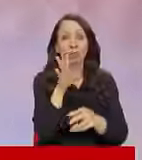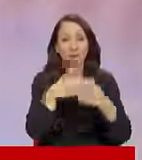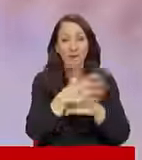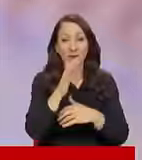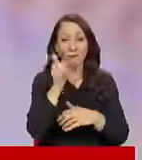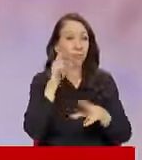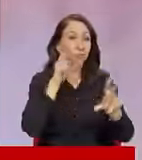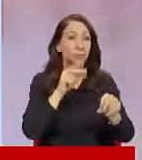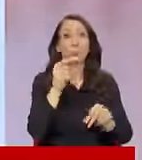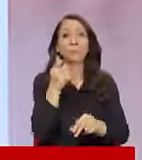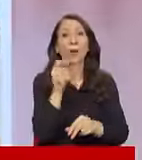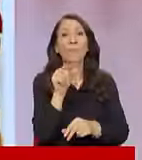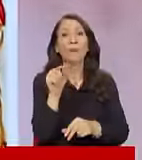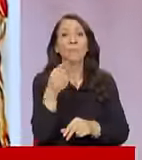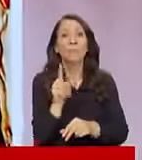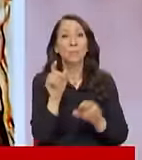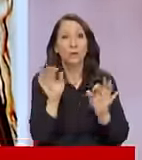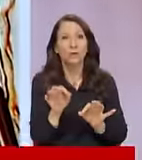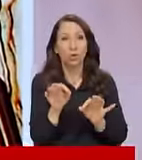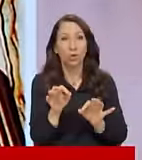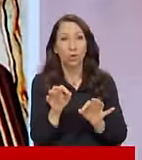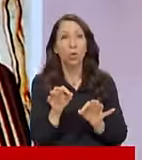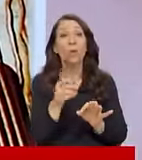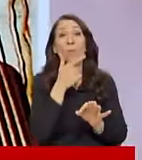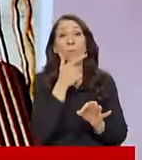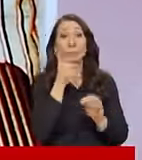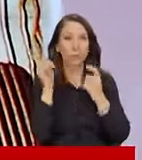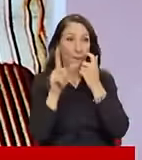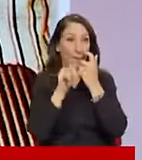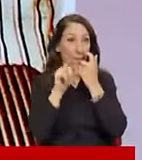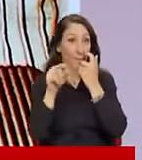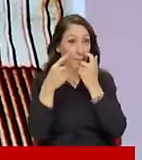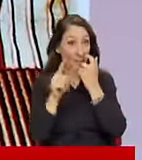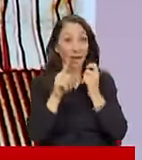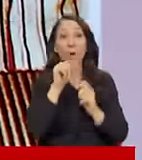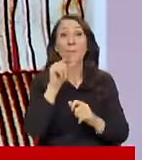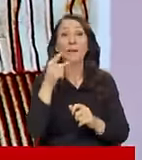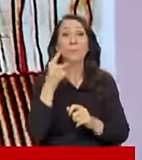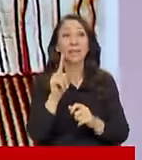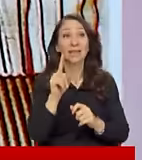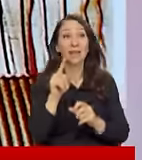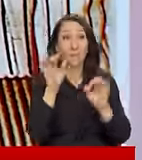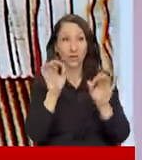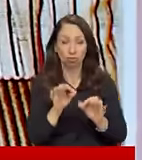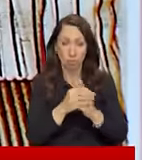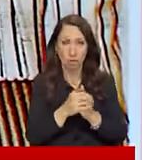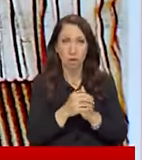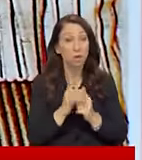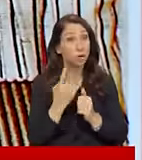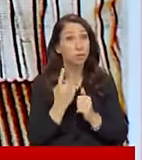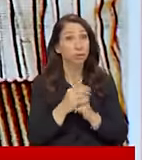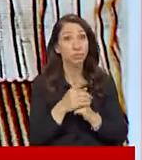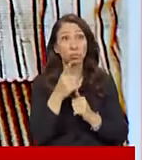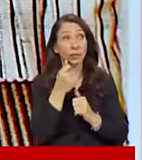5 günlük konaklama ücreti 11 bin liradan başlıyor. Bodrum'da 11 bin liradan başlıyor. İlginç